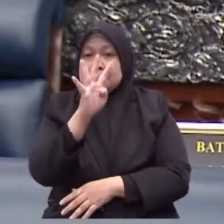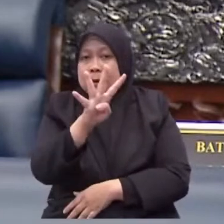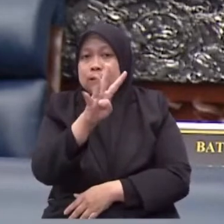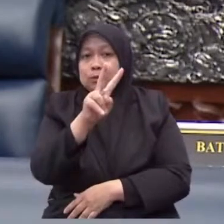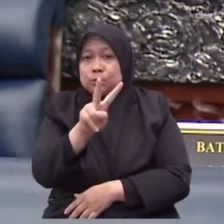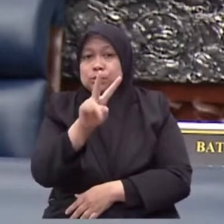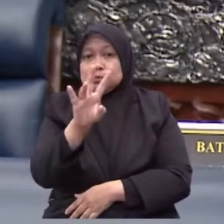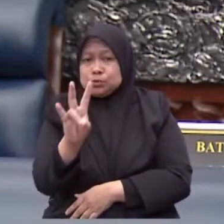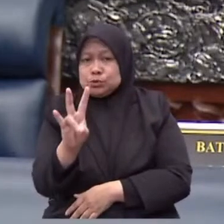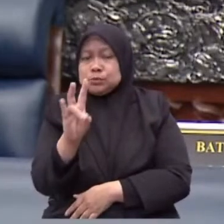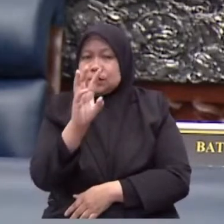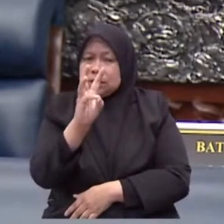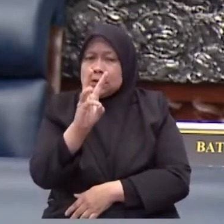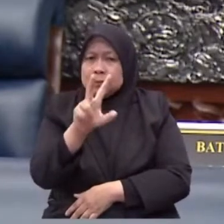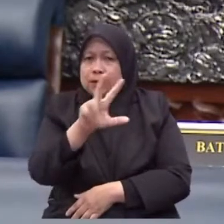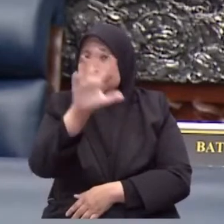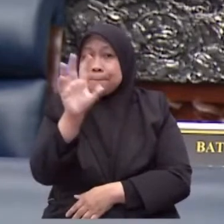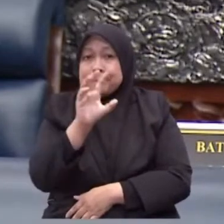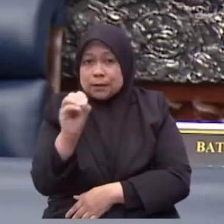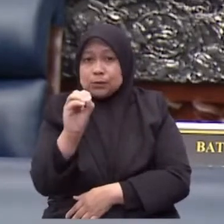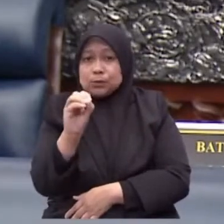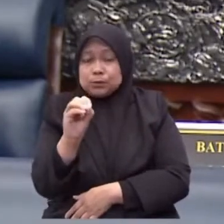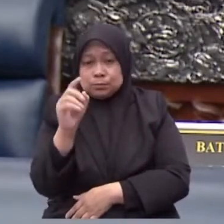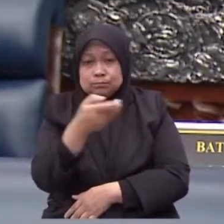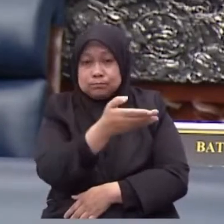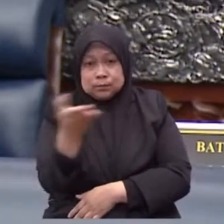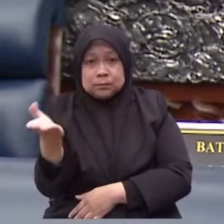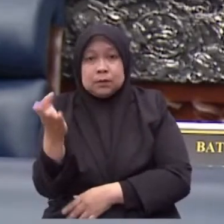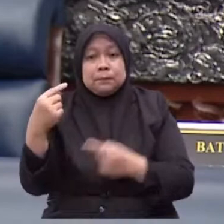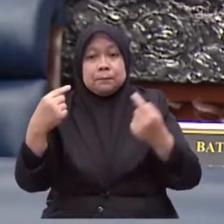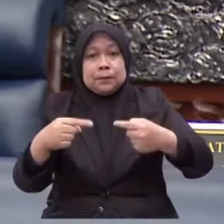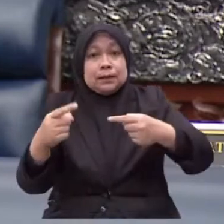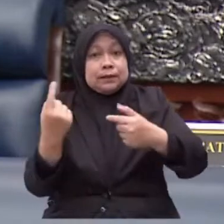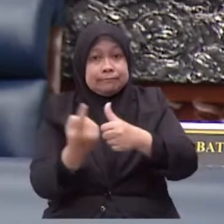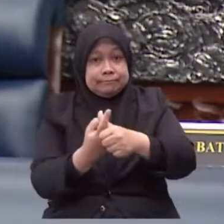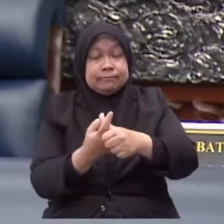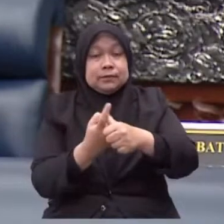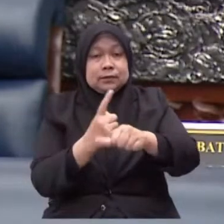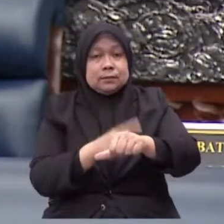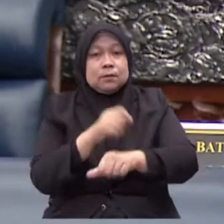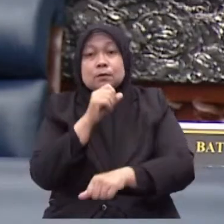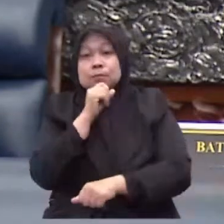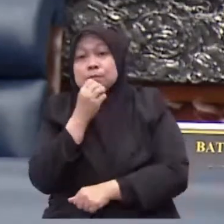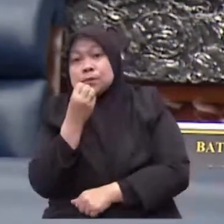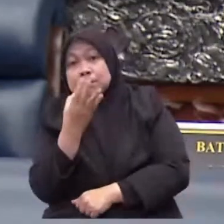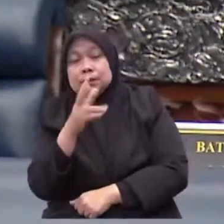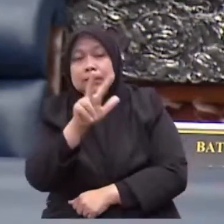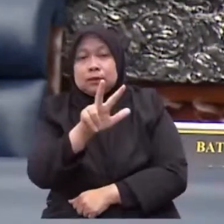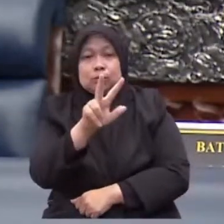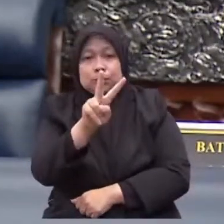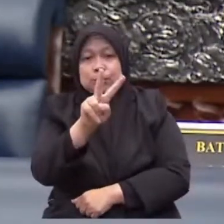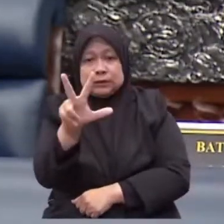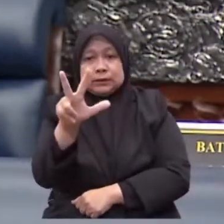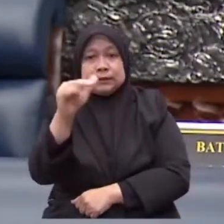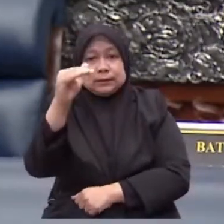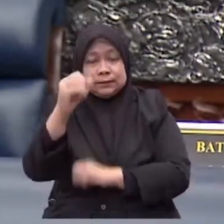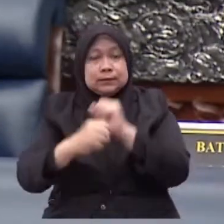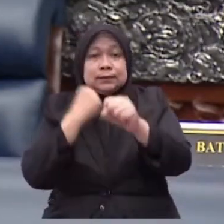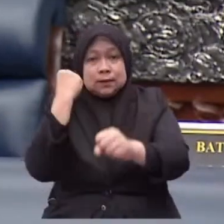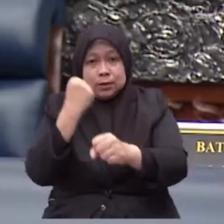427 atau 6300 daripada mereka bertanding pada kali ini adalah berumur dibawah 23 tahun